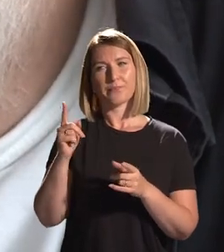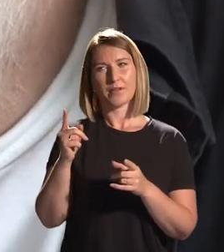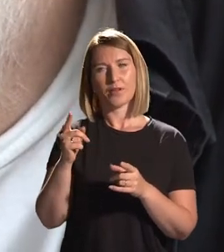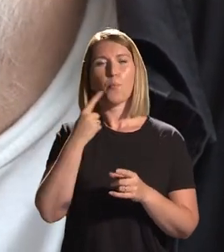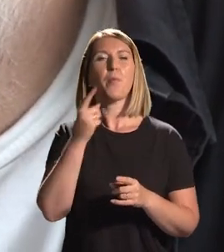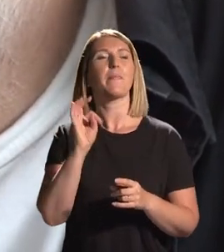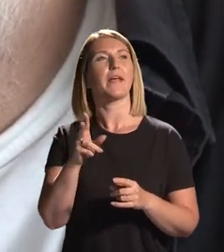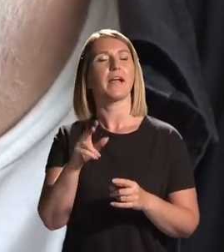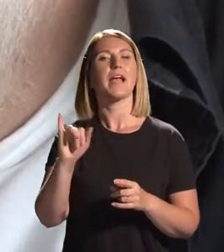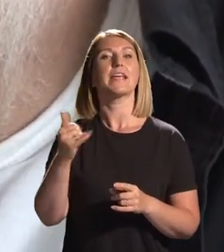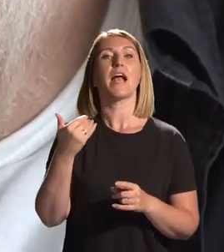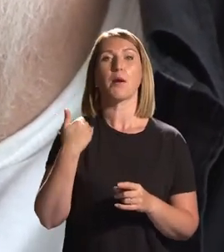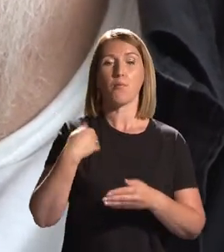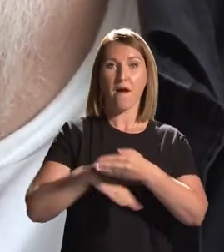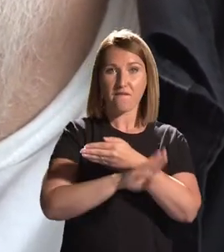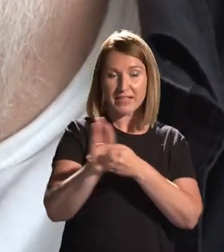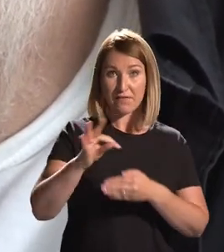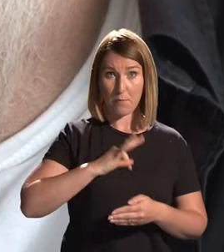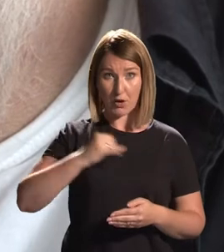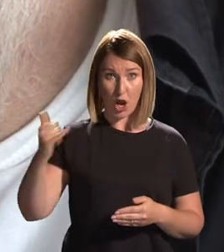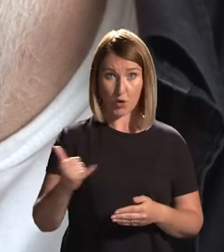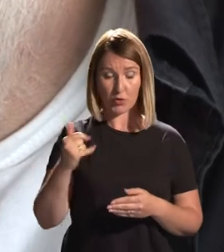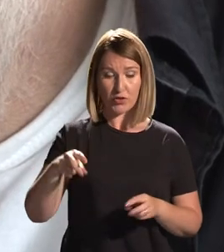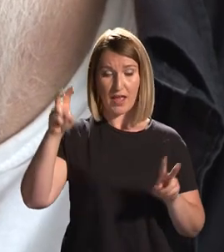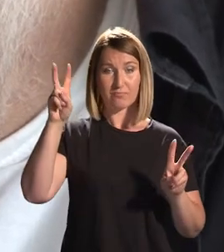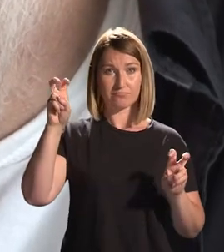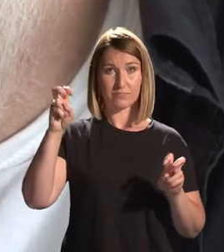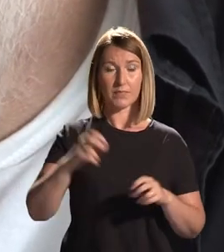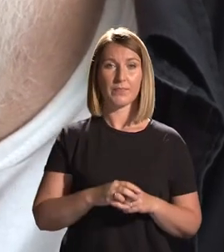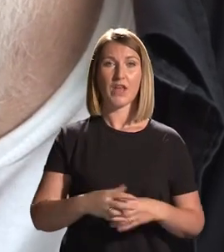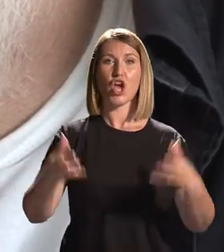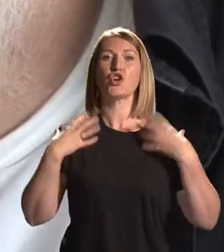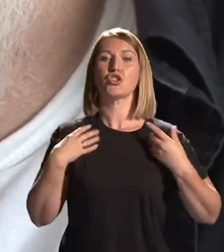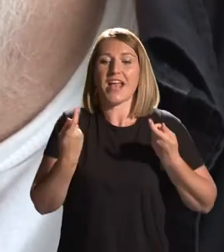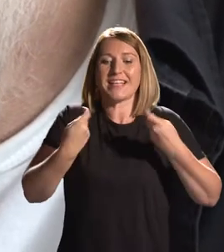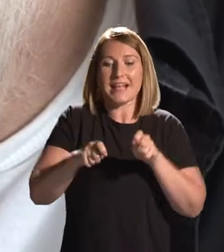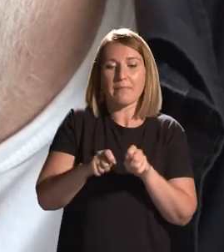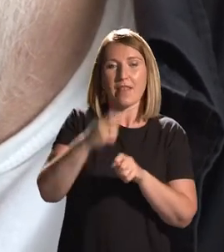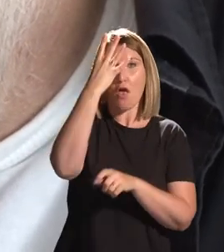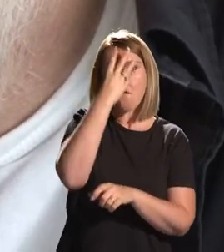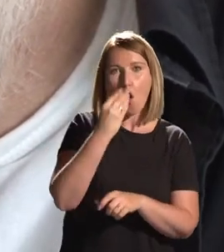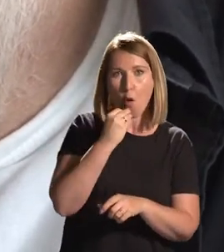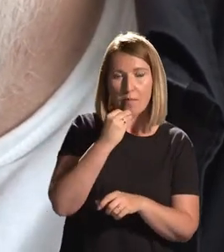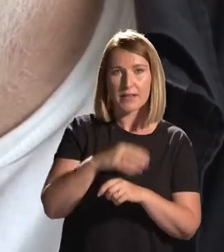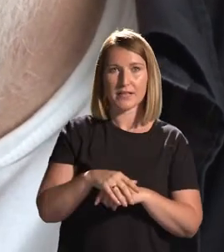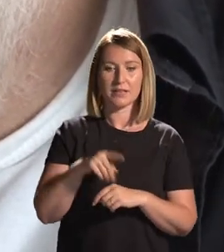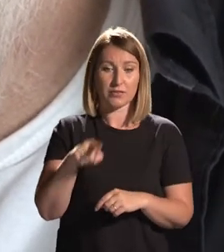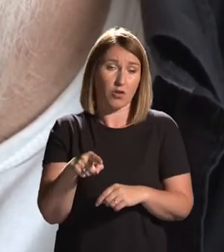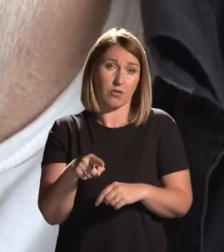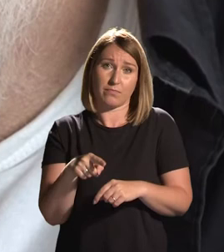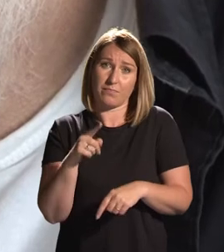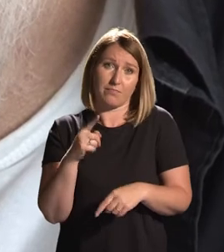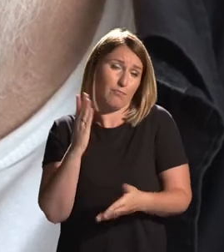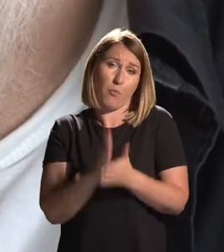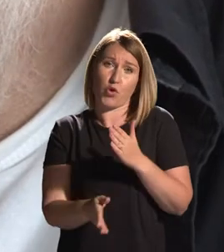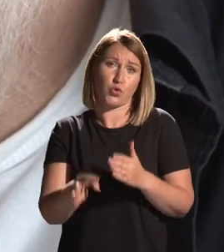wystawę swoją jubileuszową, no to tak się to nazywało, życie zamknięte w obrazach, nie? Czyli to po prostu jest moje